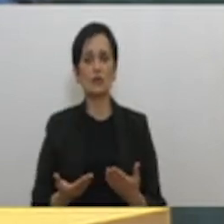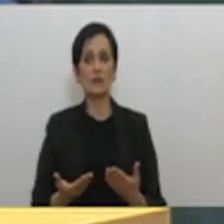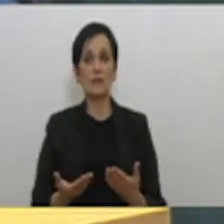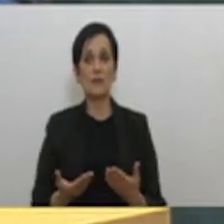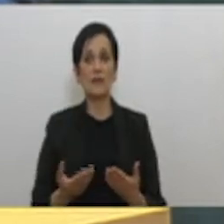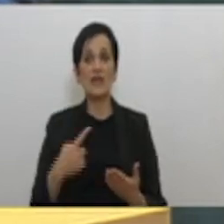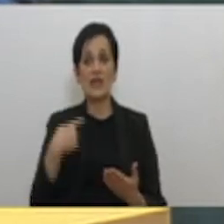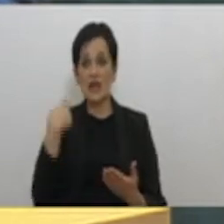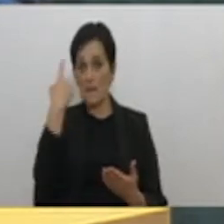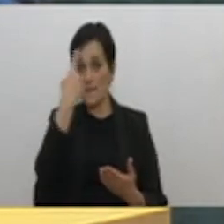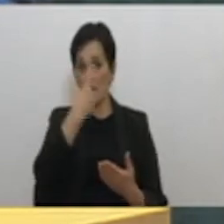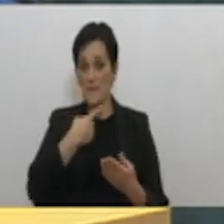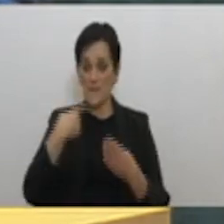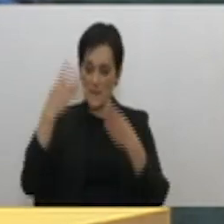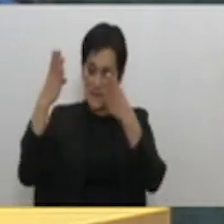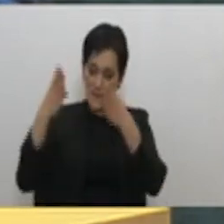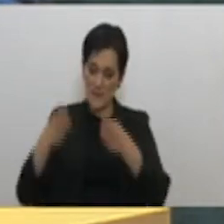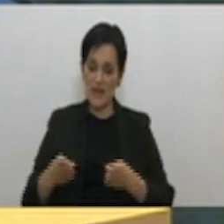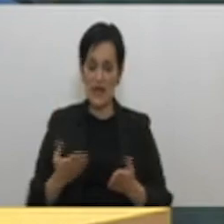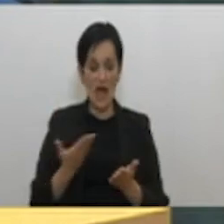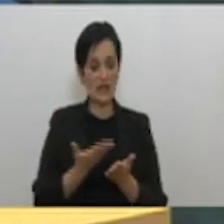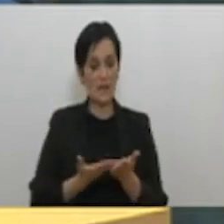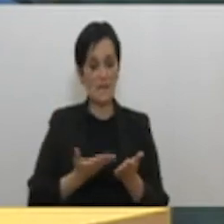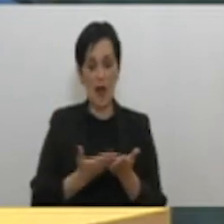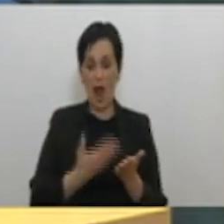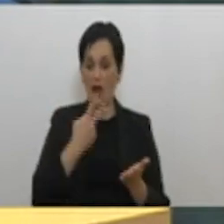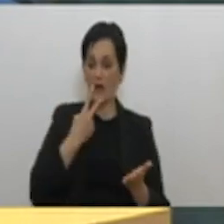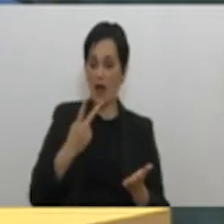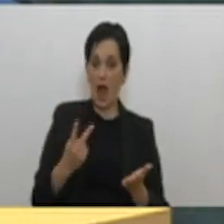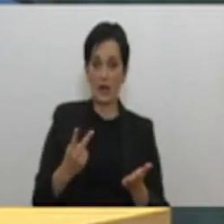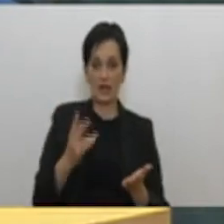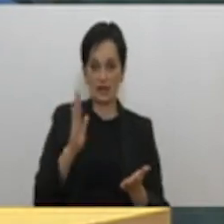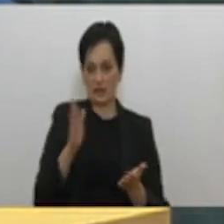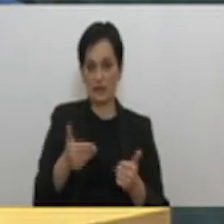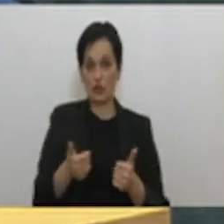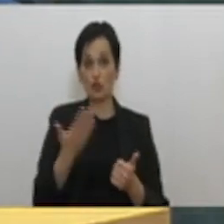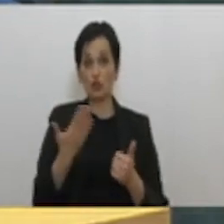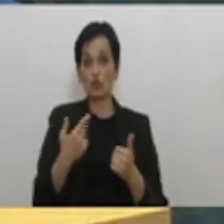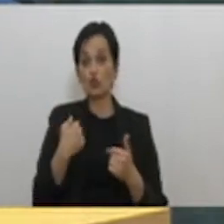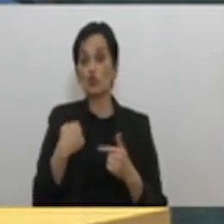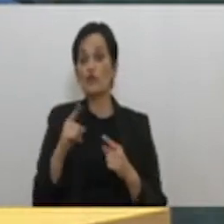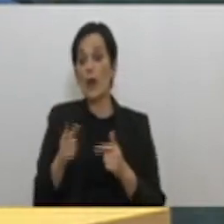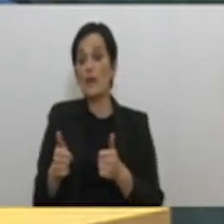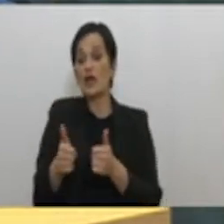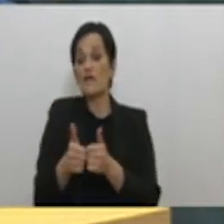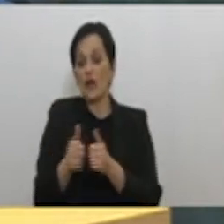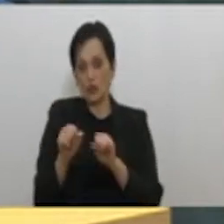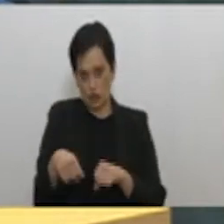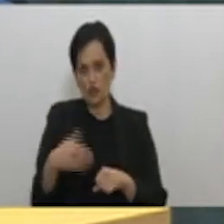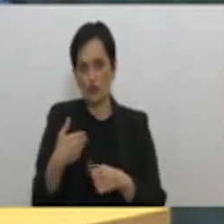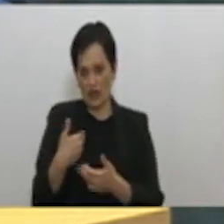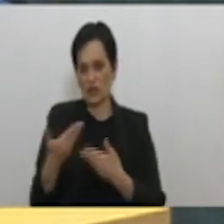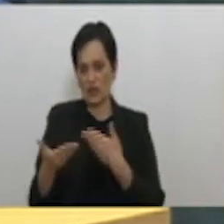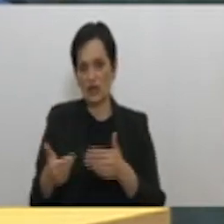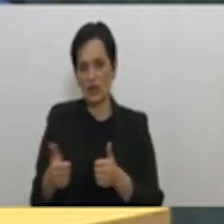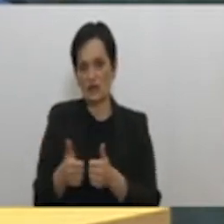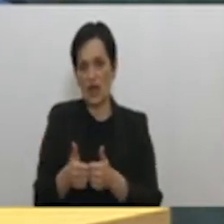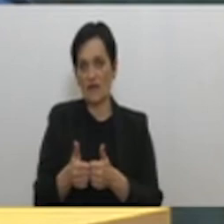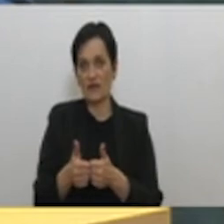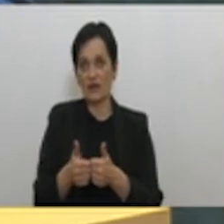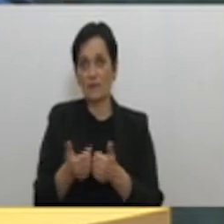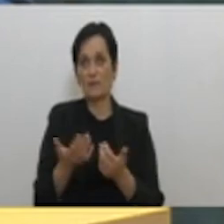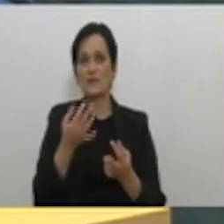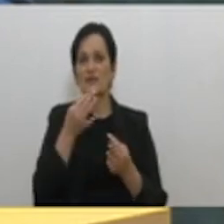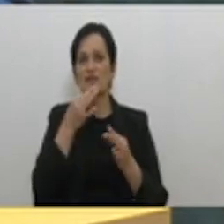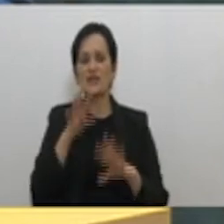პირადი მაგალითის მიცემის კარგი ის არის რა ეს და თუ რამეში შეიძლება რომ ჩვენს დაგიდგეთ გვერდით დაგიდგებით გვერდით რა დანარჩენი ახლა